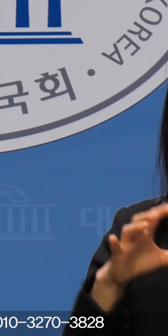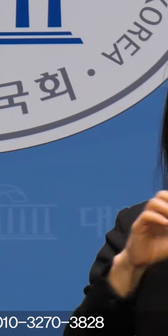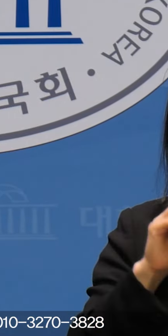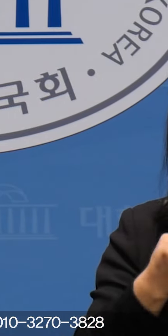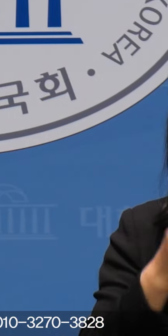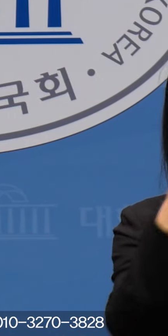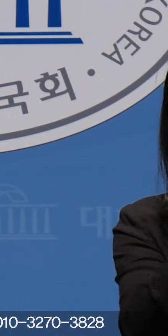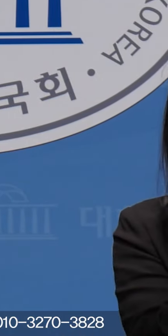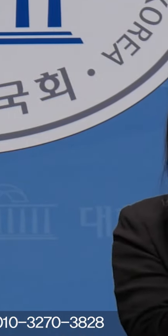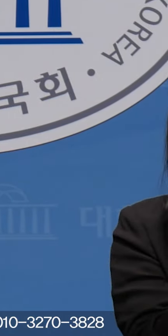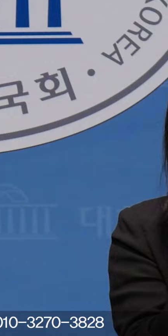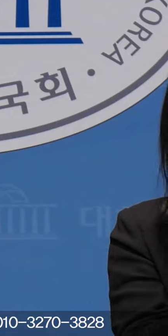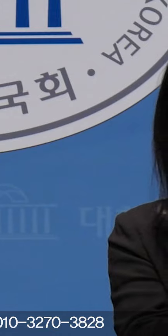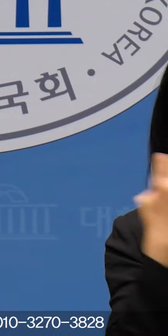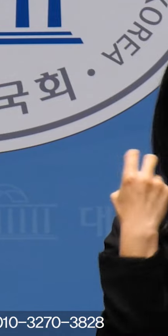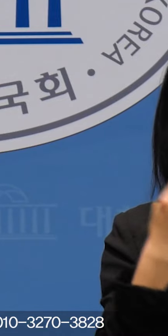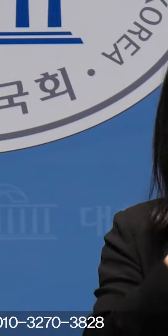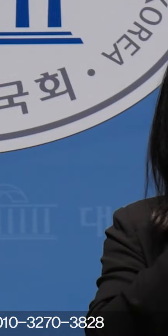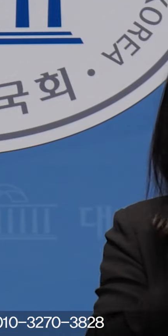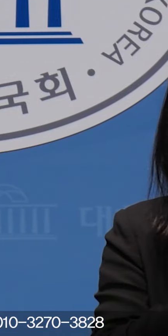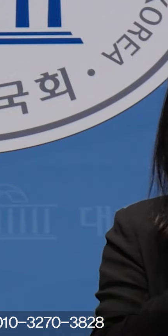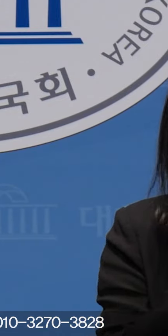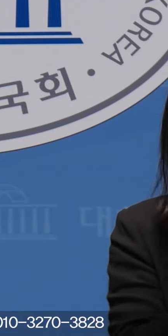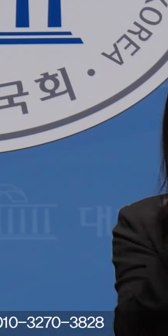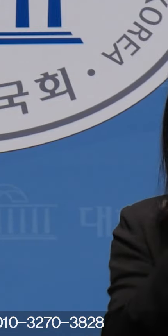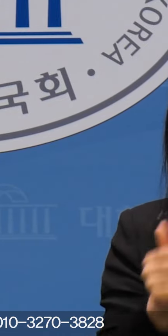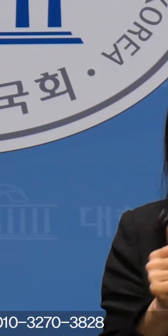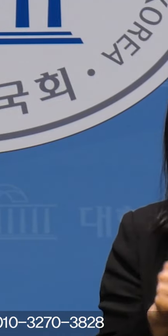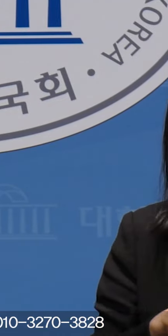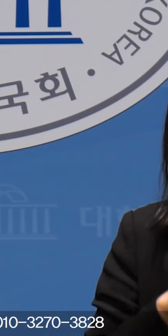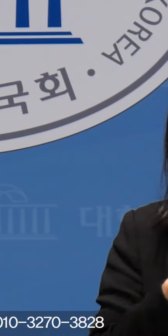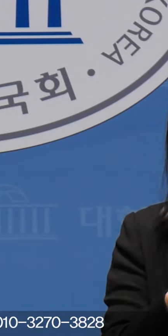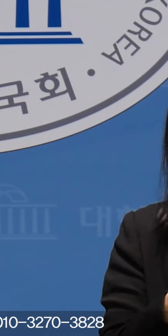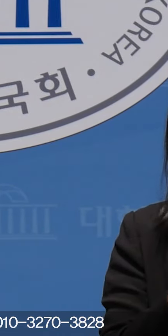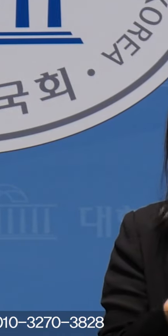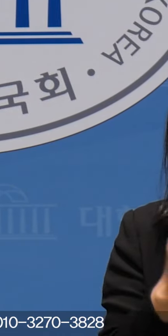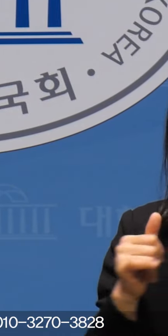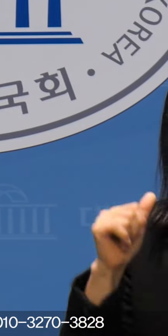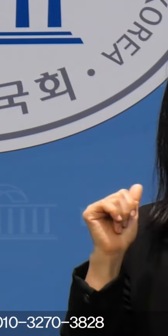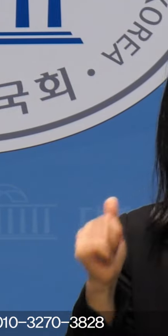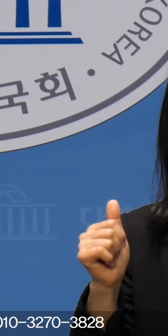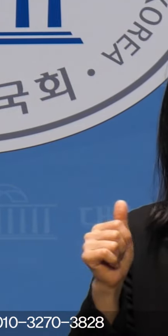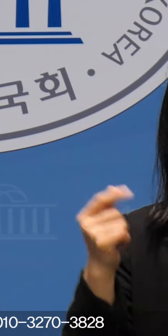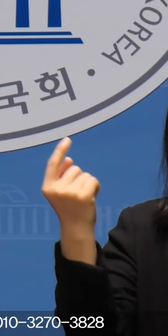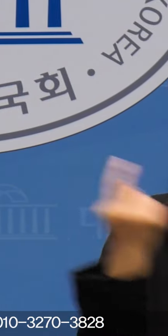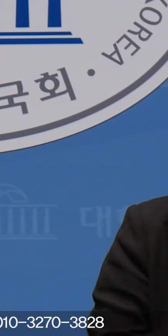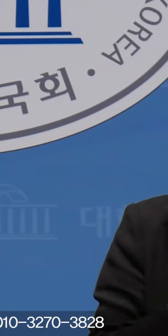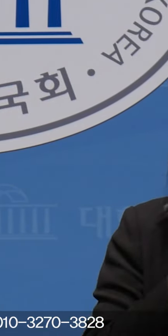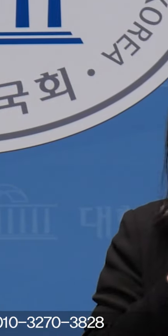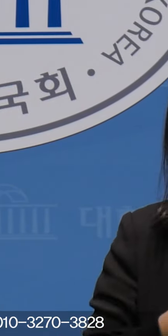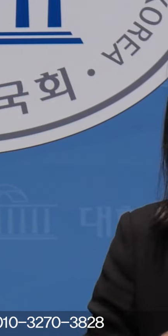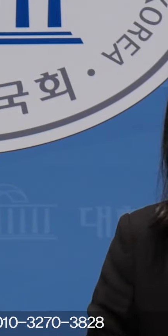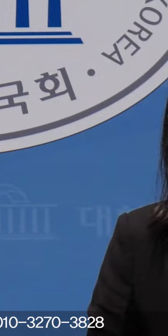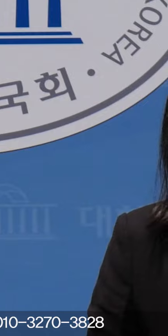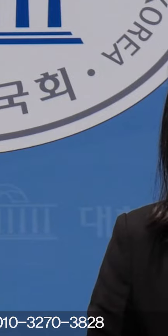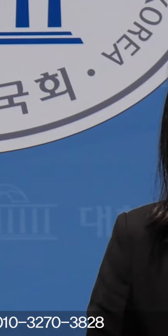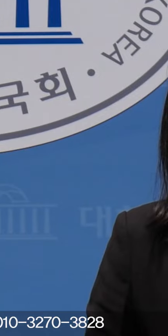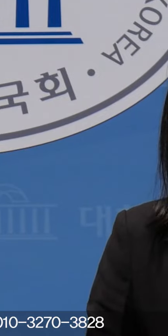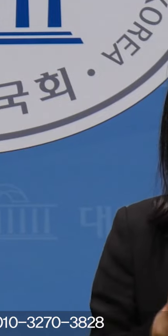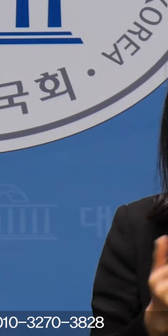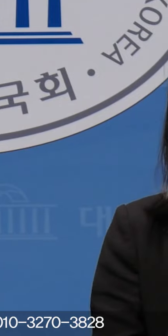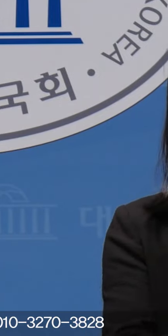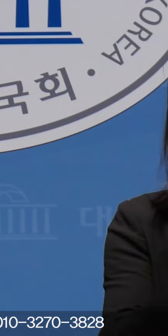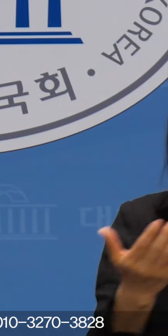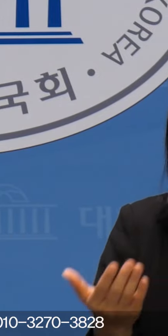헌정농단 검사들을 탄핵하고 특검 국조의 국민 심판대에 세우겠습니다.